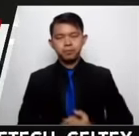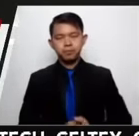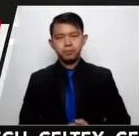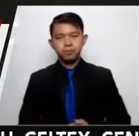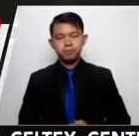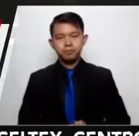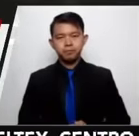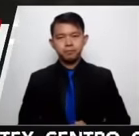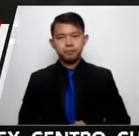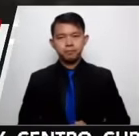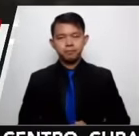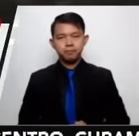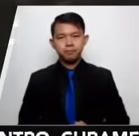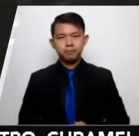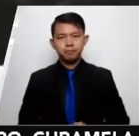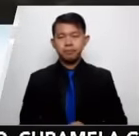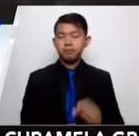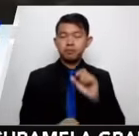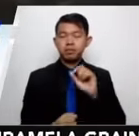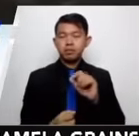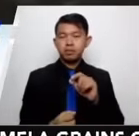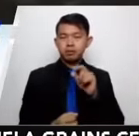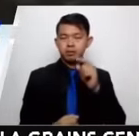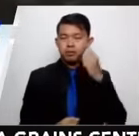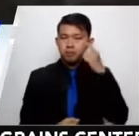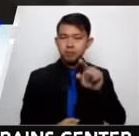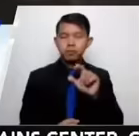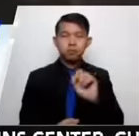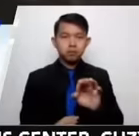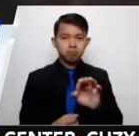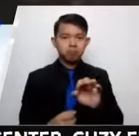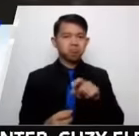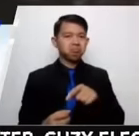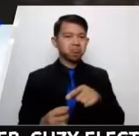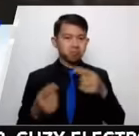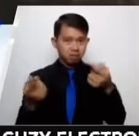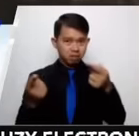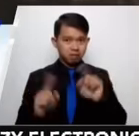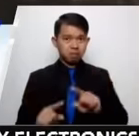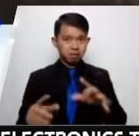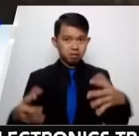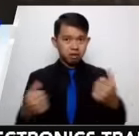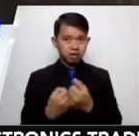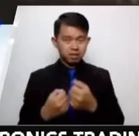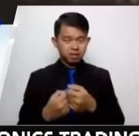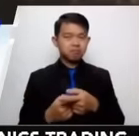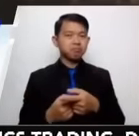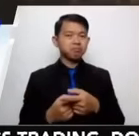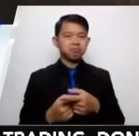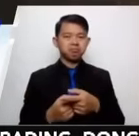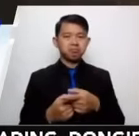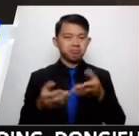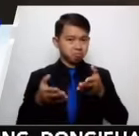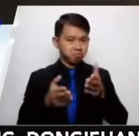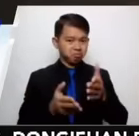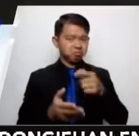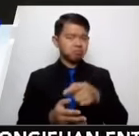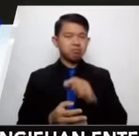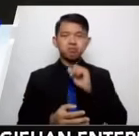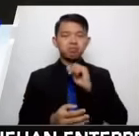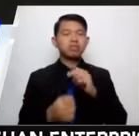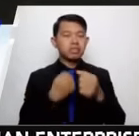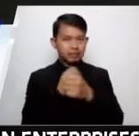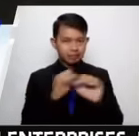in case na magka-abare sa daan na accident, para di ka masyado, safety ka pa rin